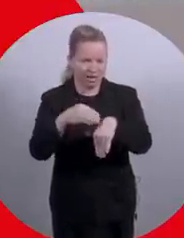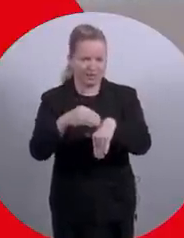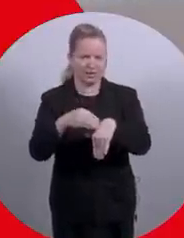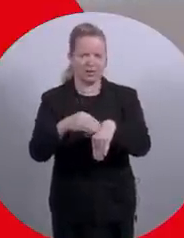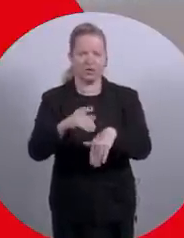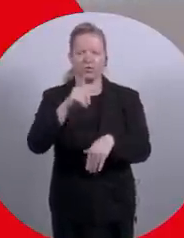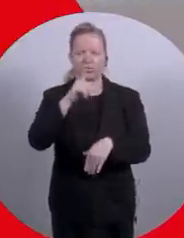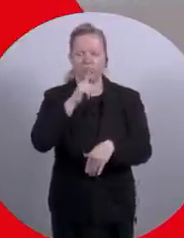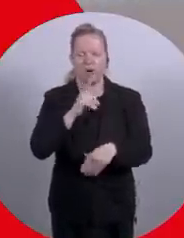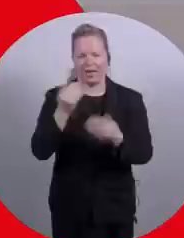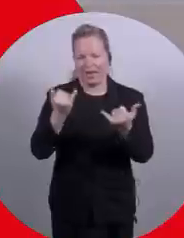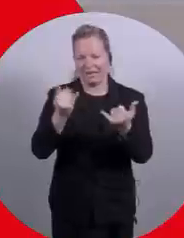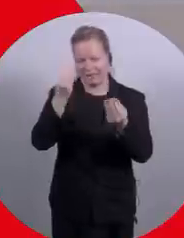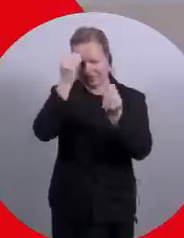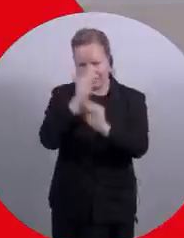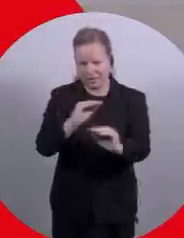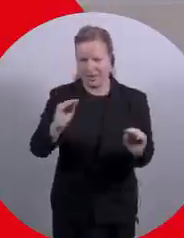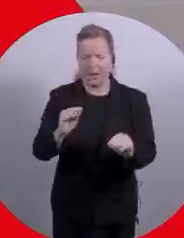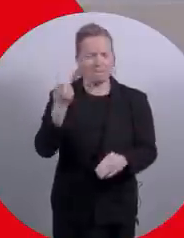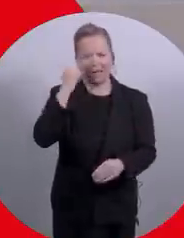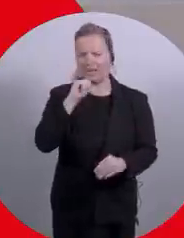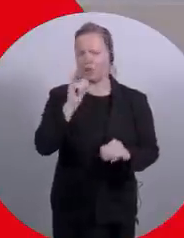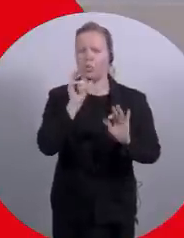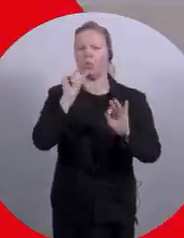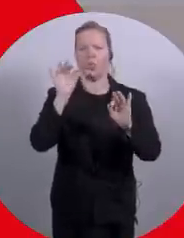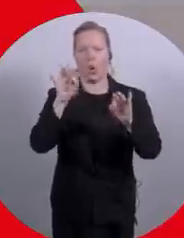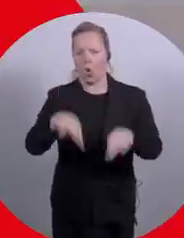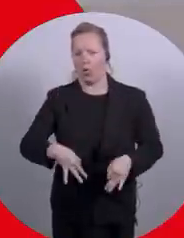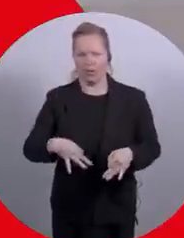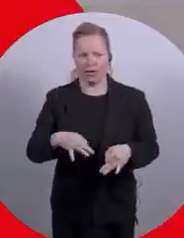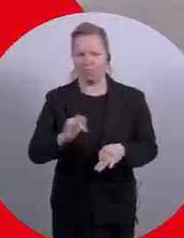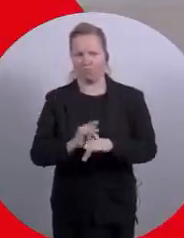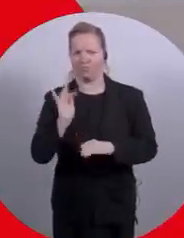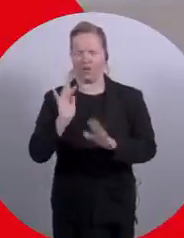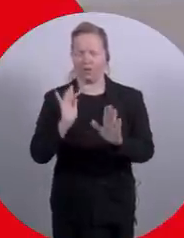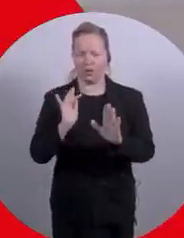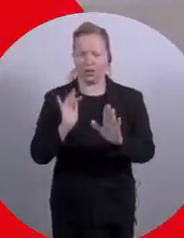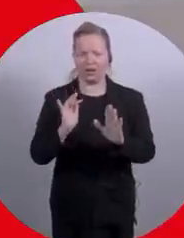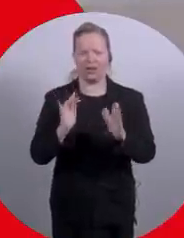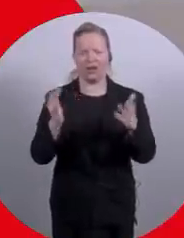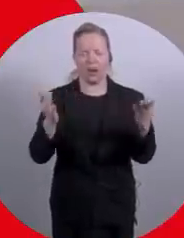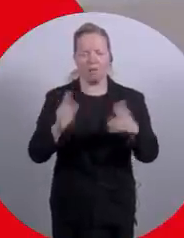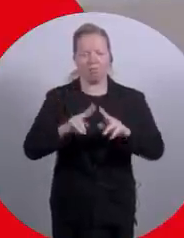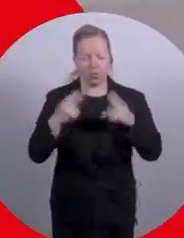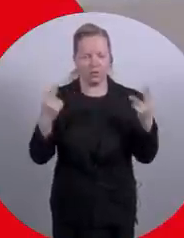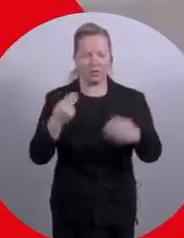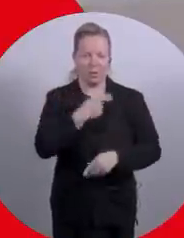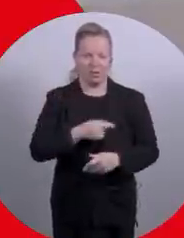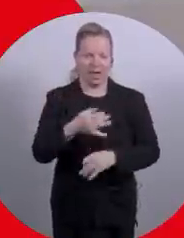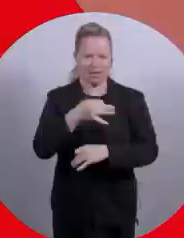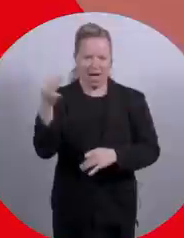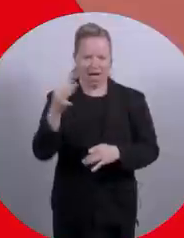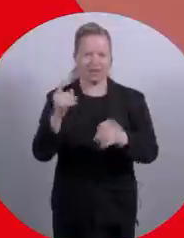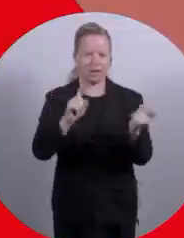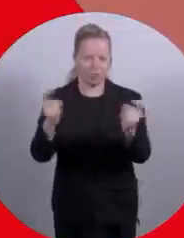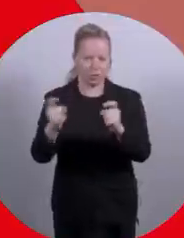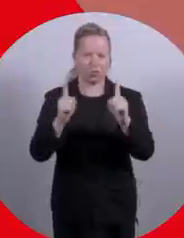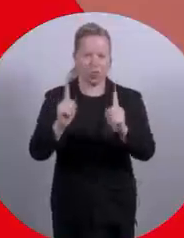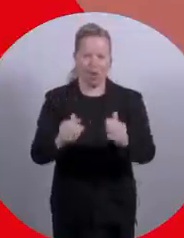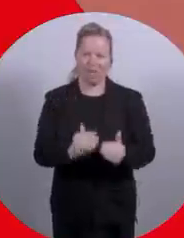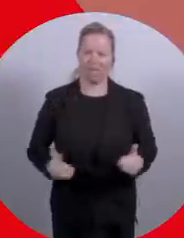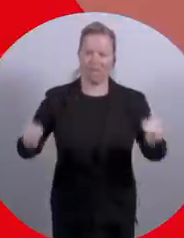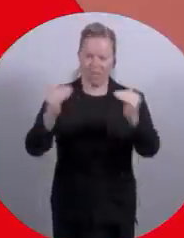an dieser Stelle das ist keine Unhöflichkeit sondern dass dieser Bundesparteitag und die Diskussion fair und gut über die Bühne geht